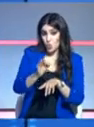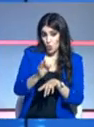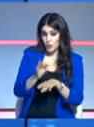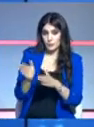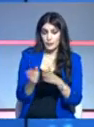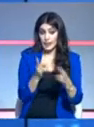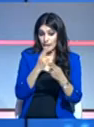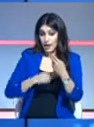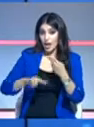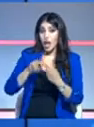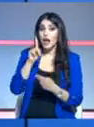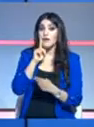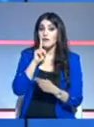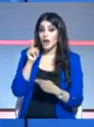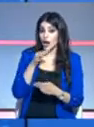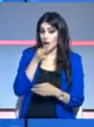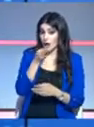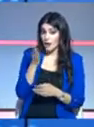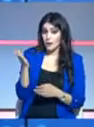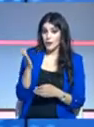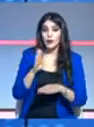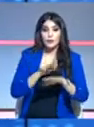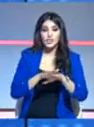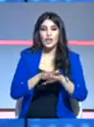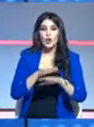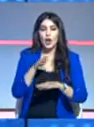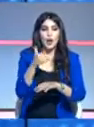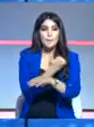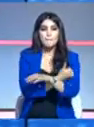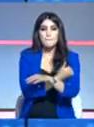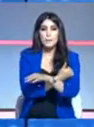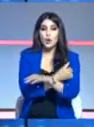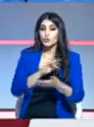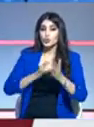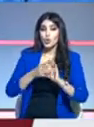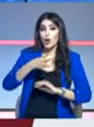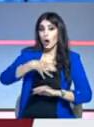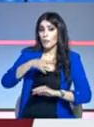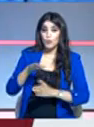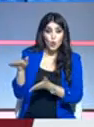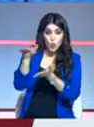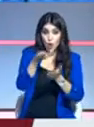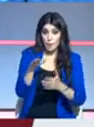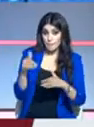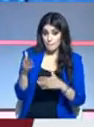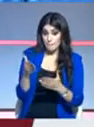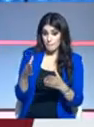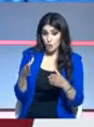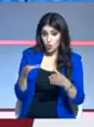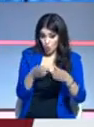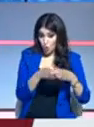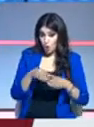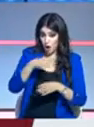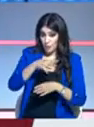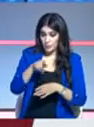nthabbit, je précise اللي في مخص الجرعات مش باش توصل لكلها 4 ملايين، الكل ما بعدها قاعده تجي